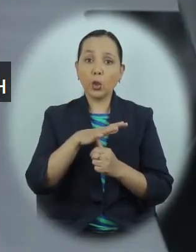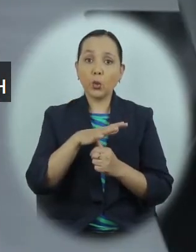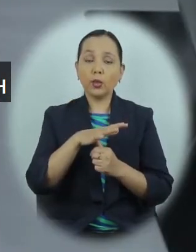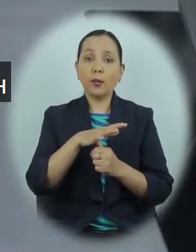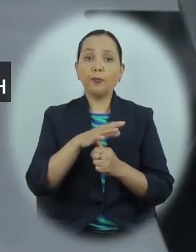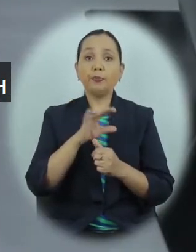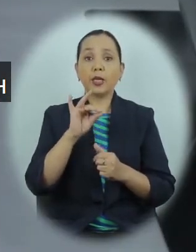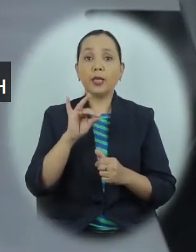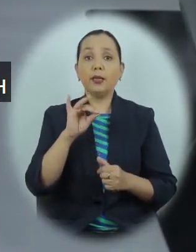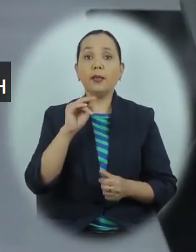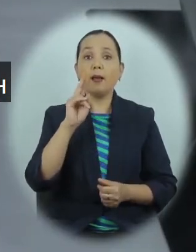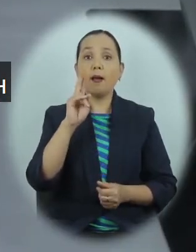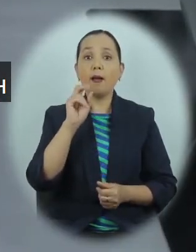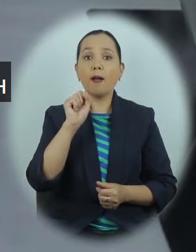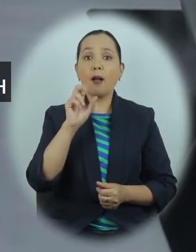кабачки